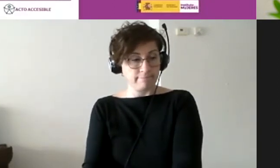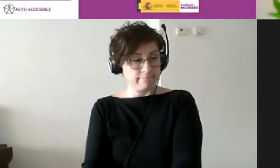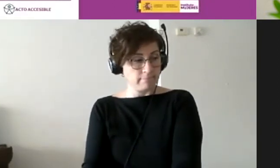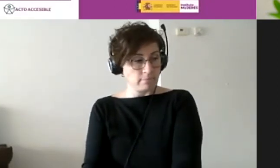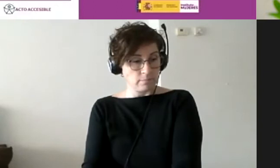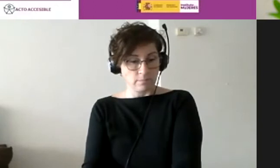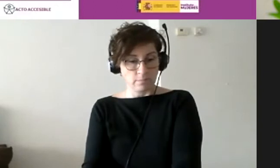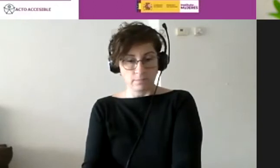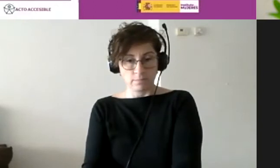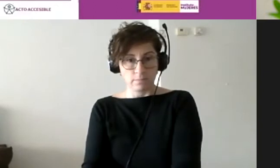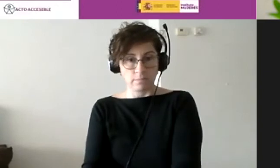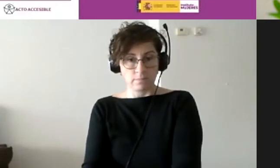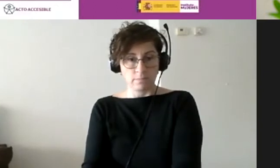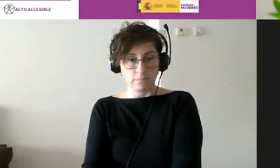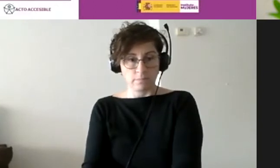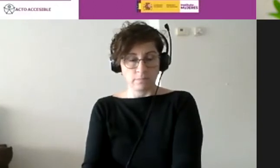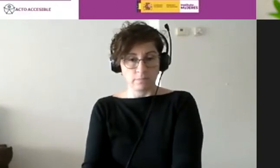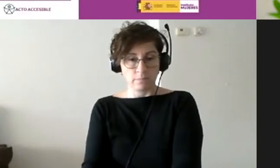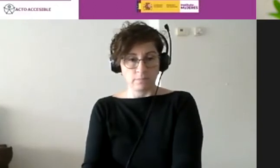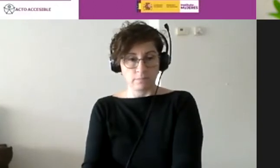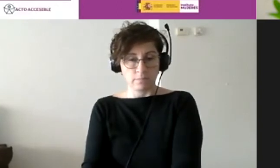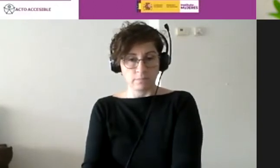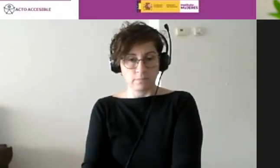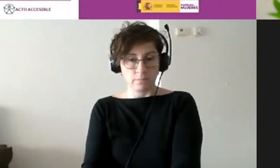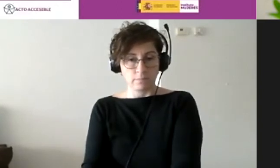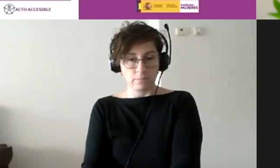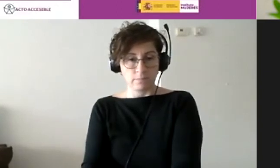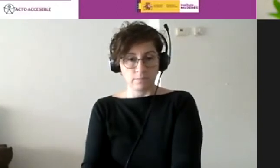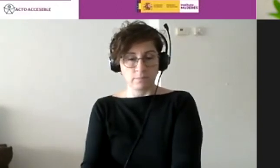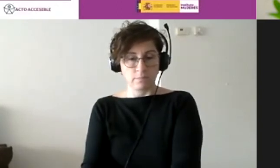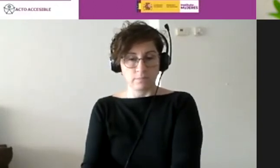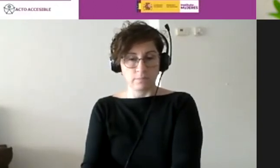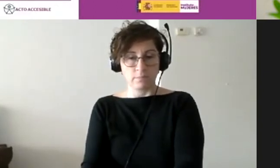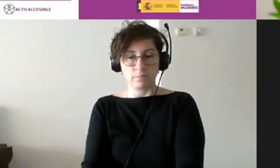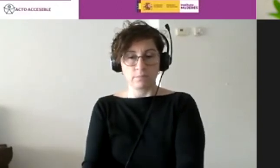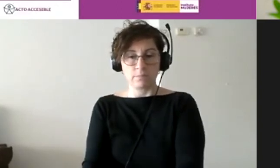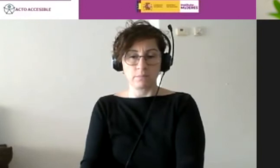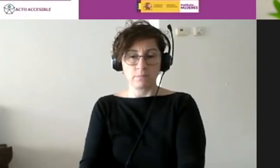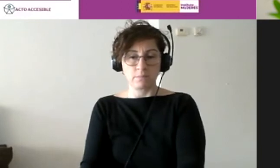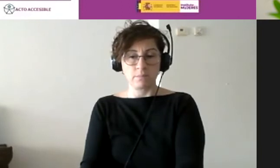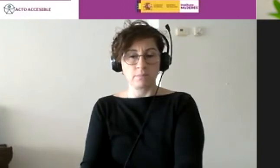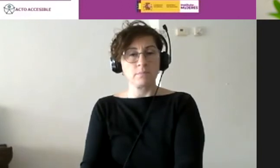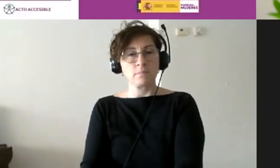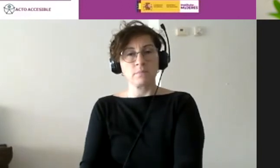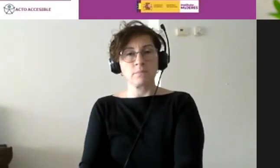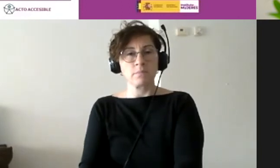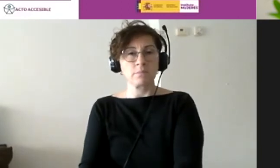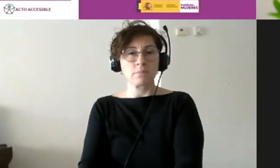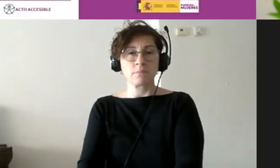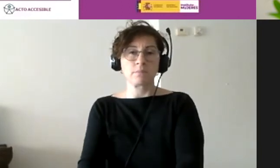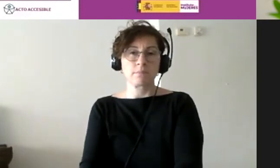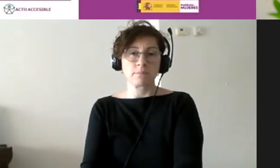министров, и мы очень тесно работаем. Поэтому очень хотелось бы, чтобы вы тоже